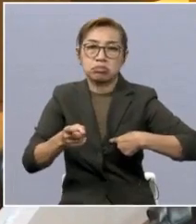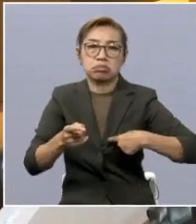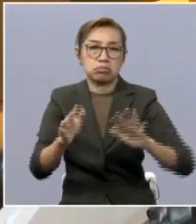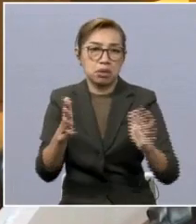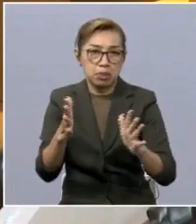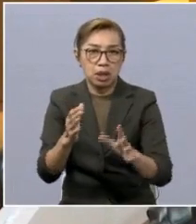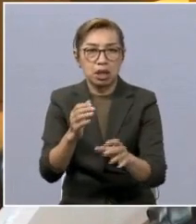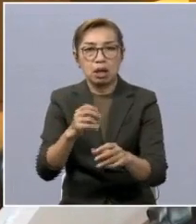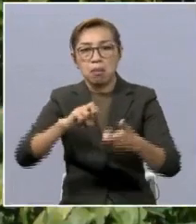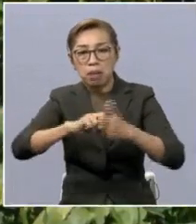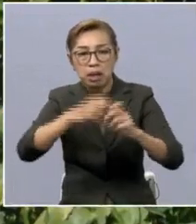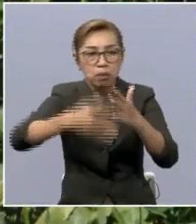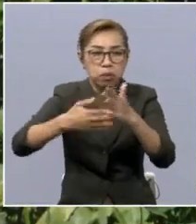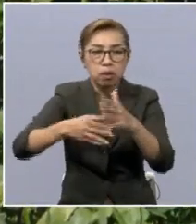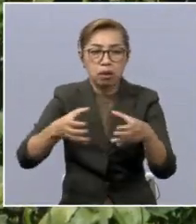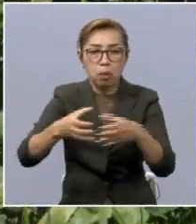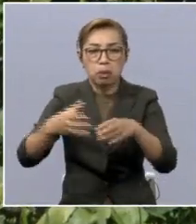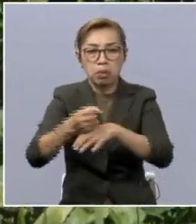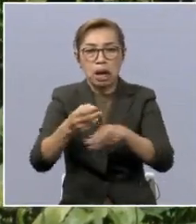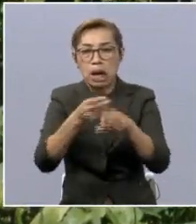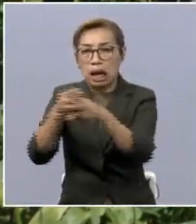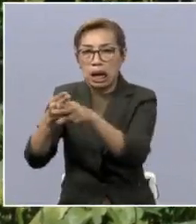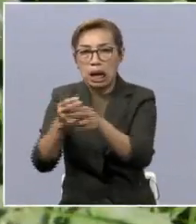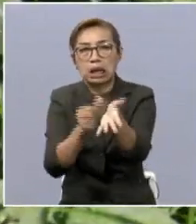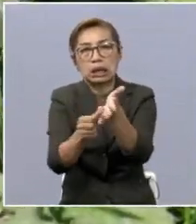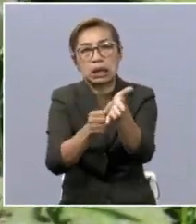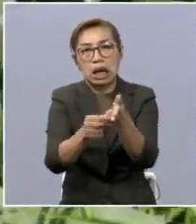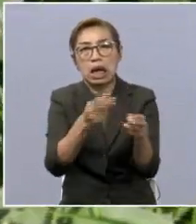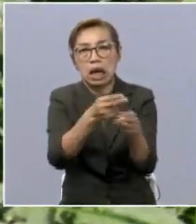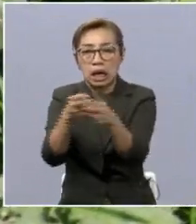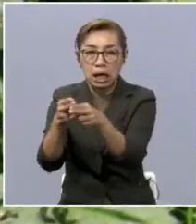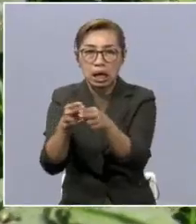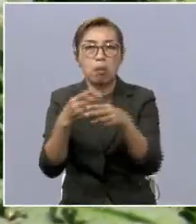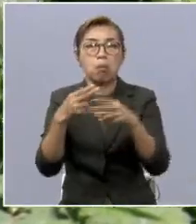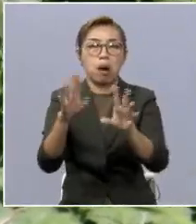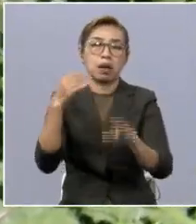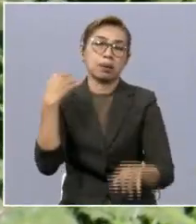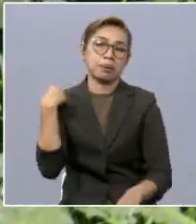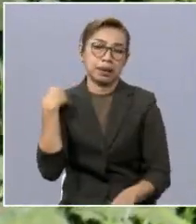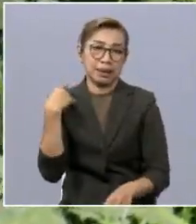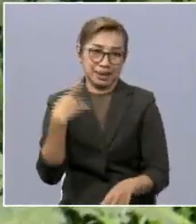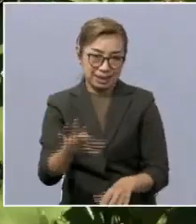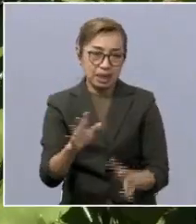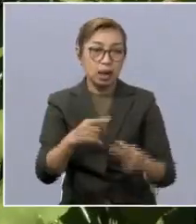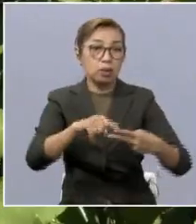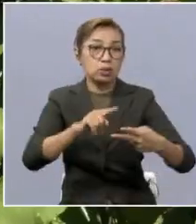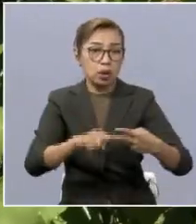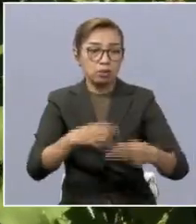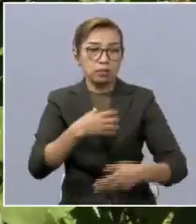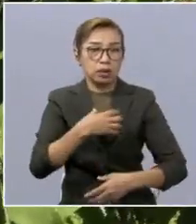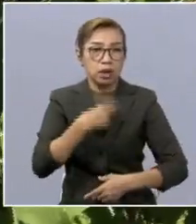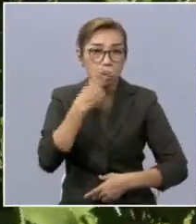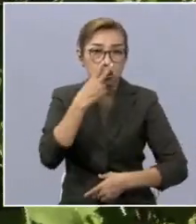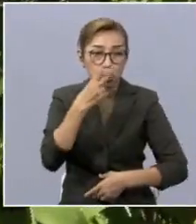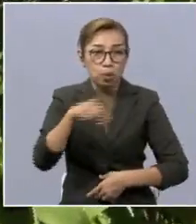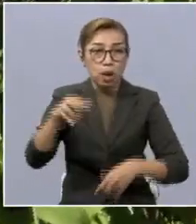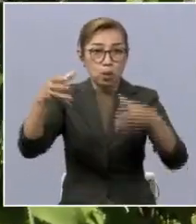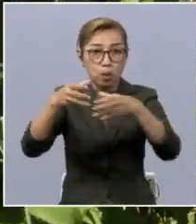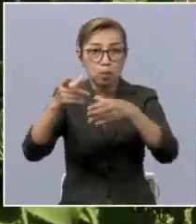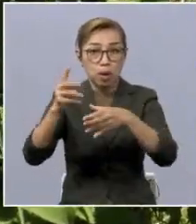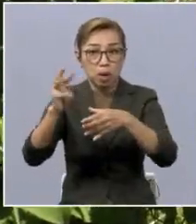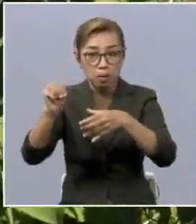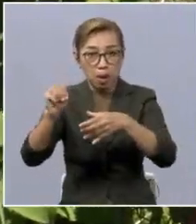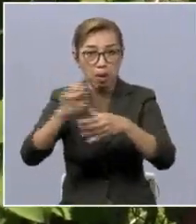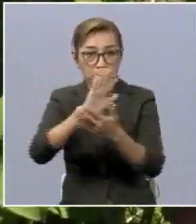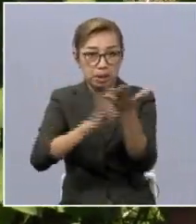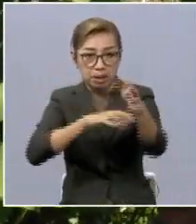เองอย่างนี้เป็นต้นนอกจากนี้เนี่ยนะครับเนื้อหายังมีการจะชี้ให้เห็นเรื่องของการบริหารประเทศของครม.ที่ไม่ได้คำ